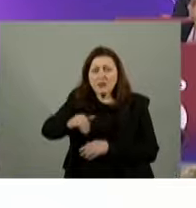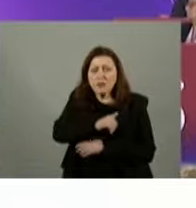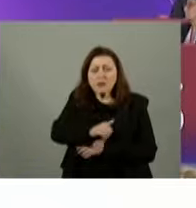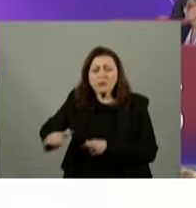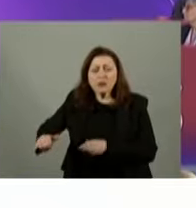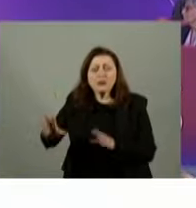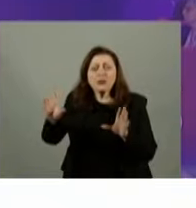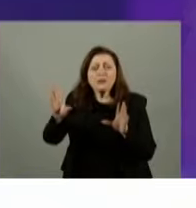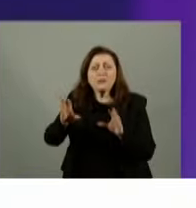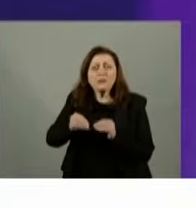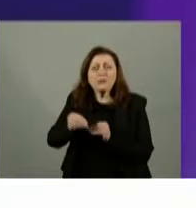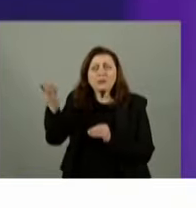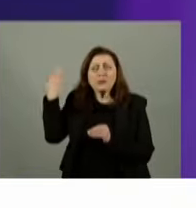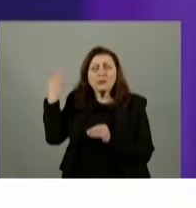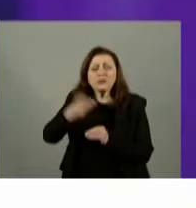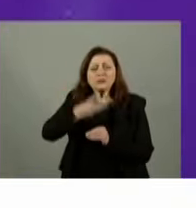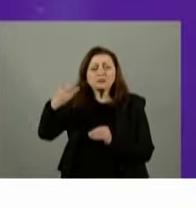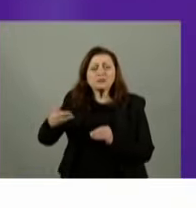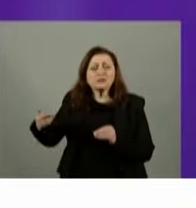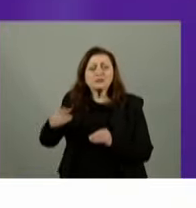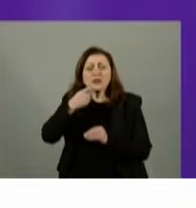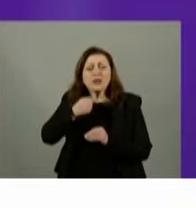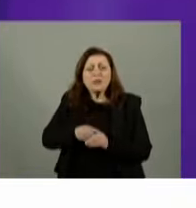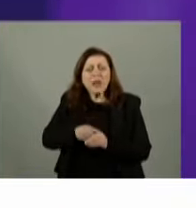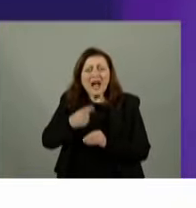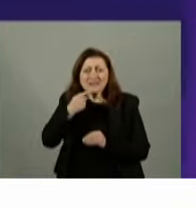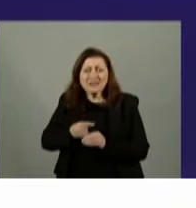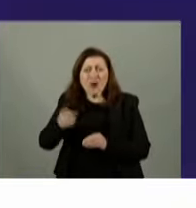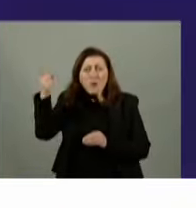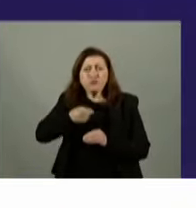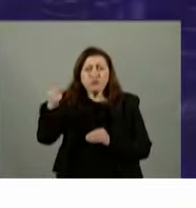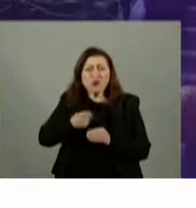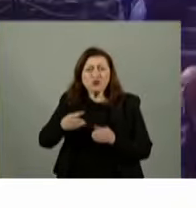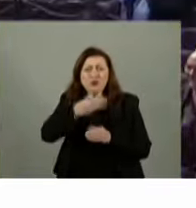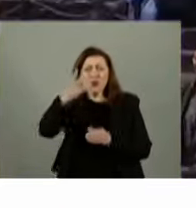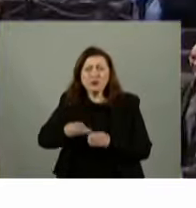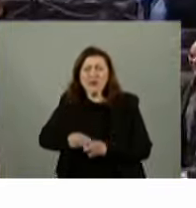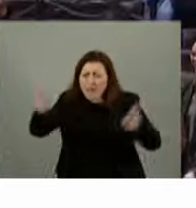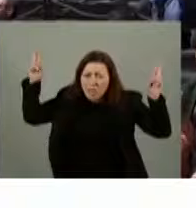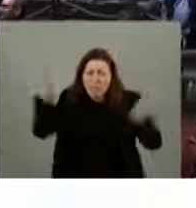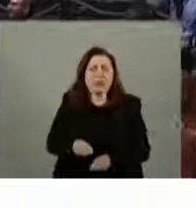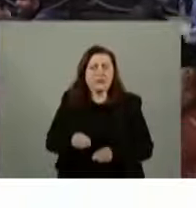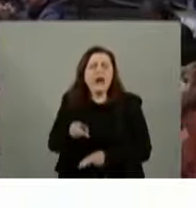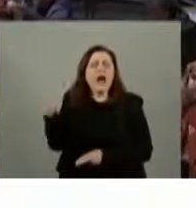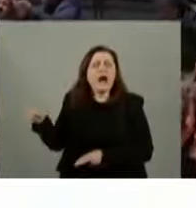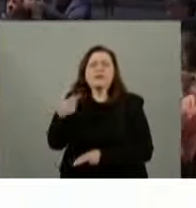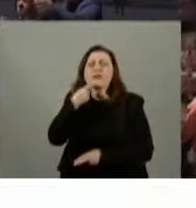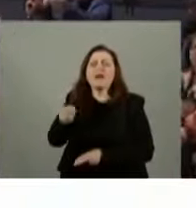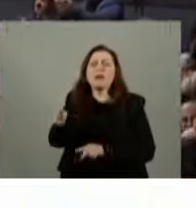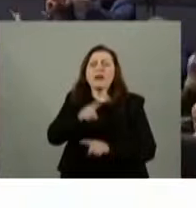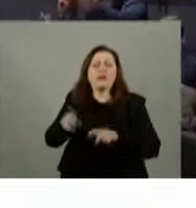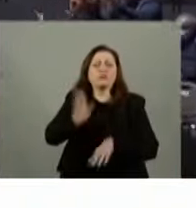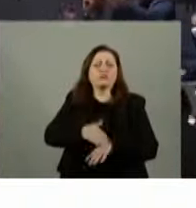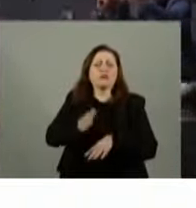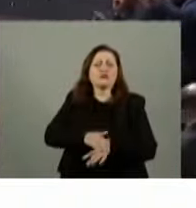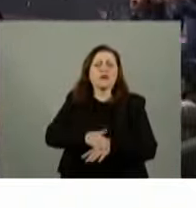του δίνει και ένα βασικό εκλογικό επιχείρημα του τύπου ότι το παρέλαβα, το σύλλεζα στα χαμηλά και δεν με αφήσατε να δοκιμάσω.